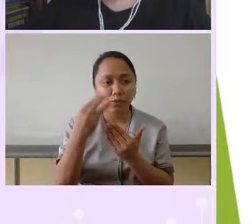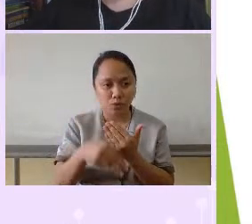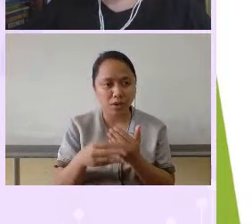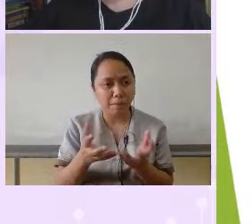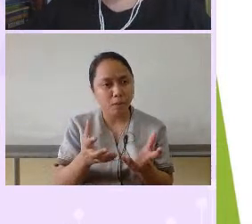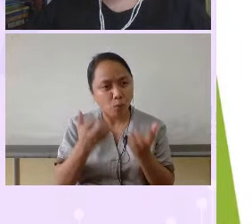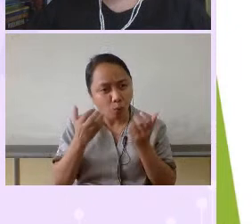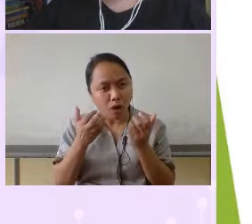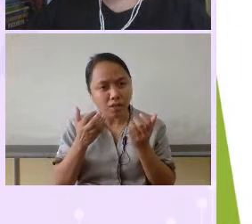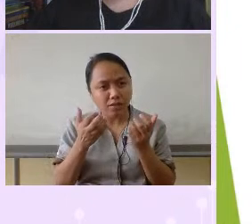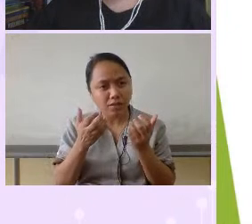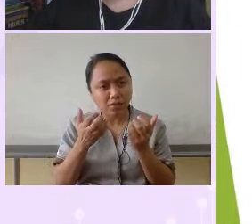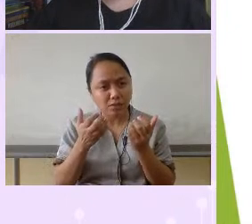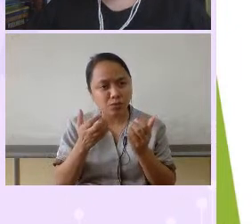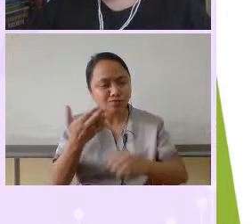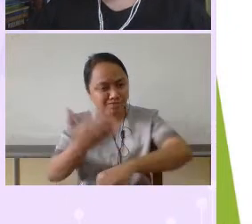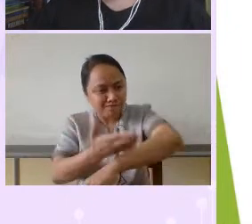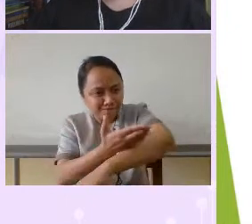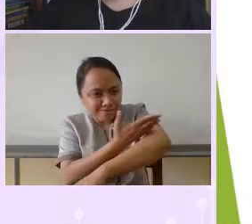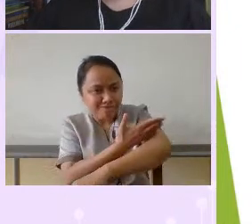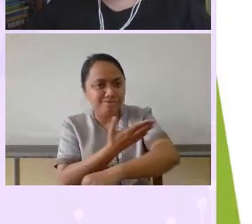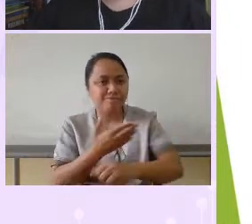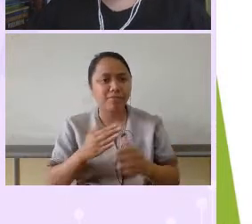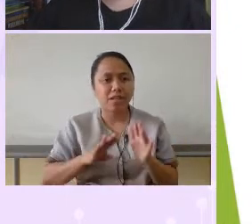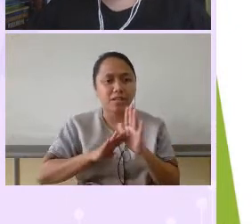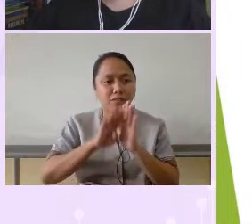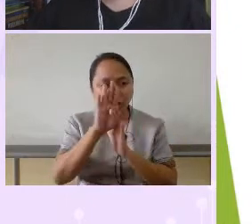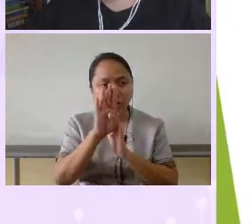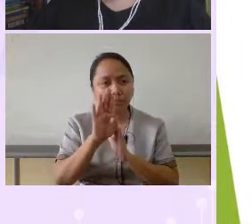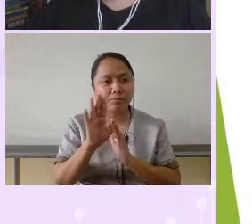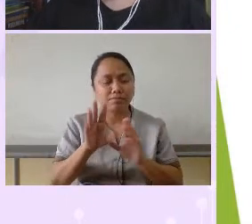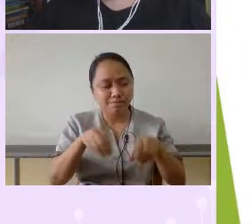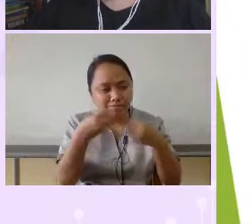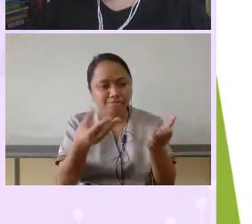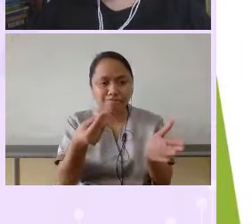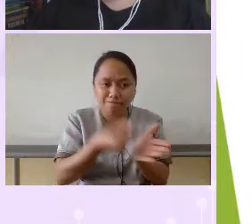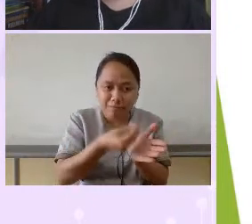nating ine-enhance every year, nibigyan ng budget,